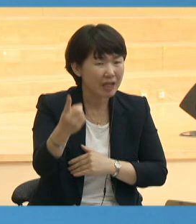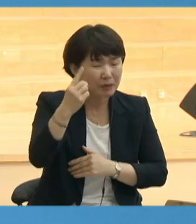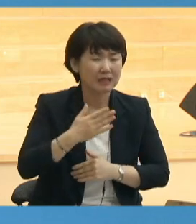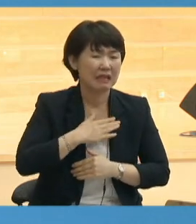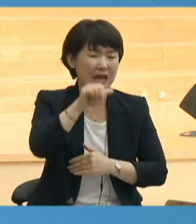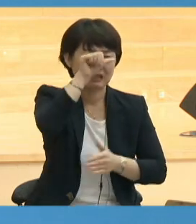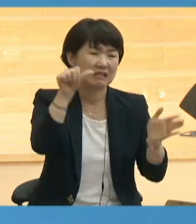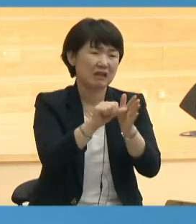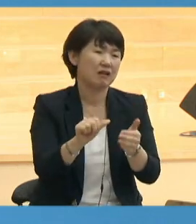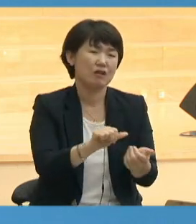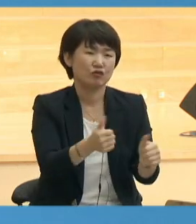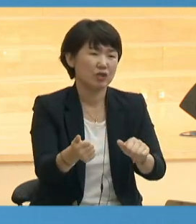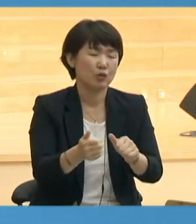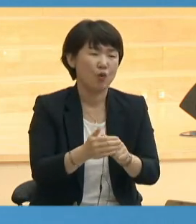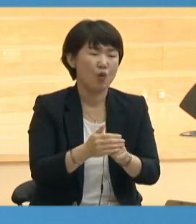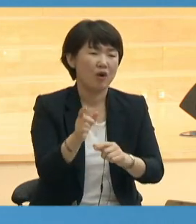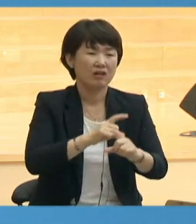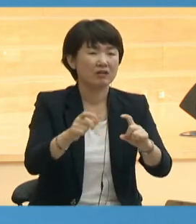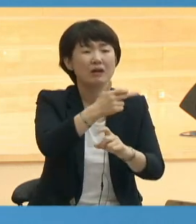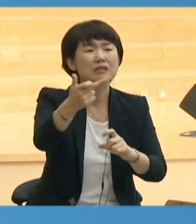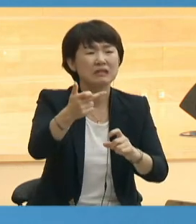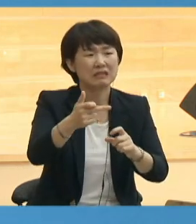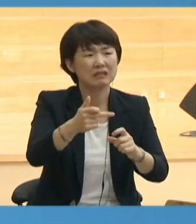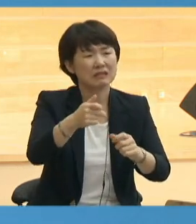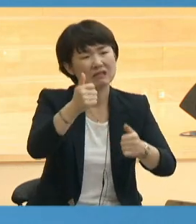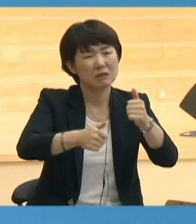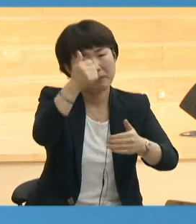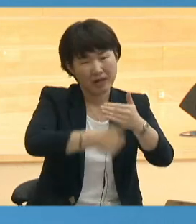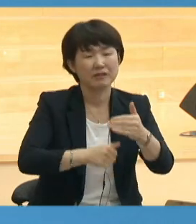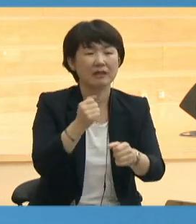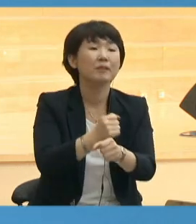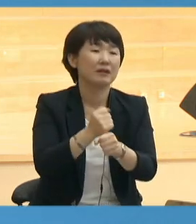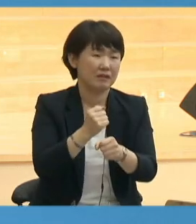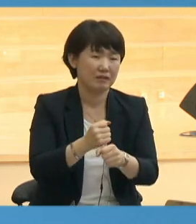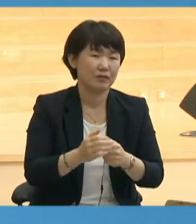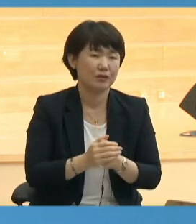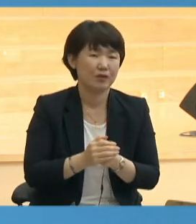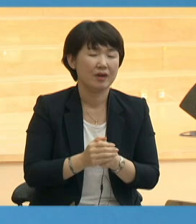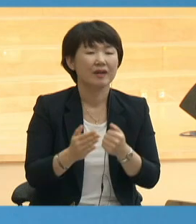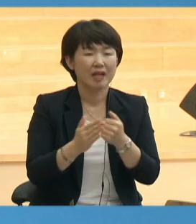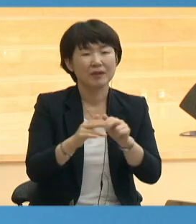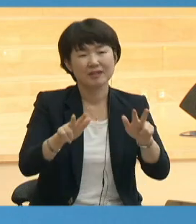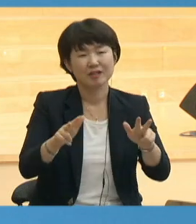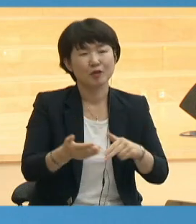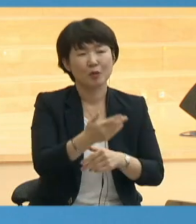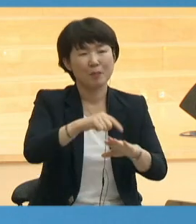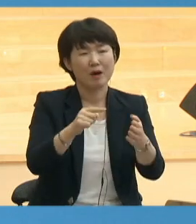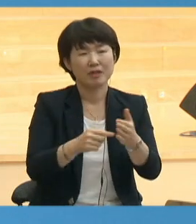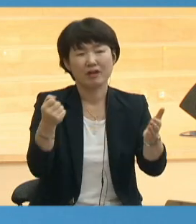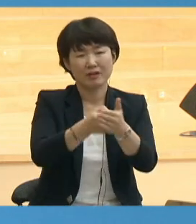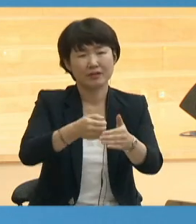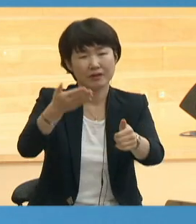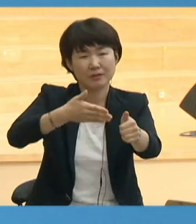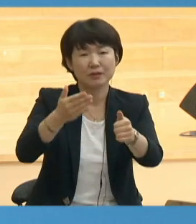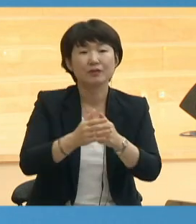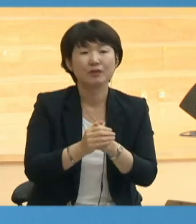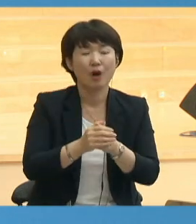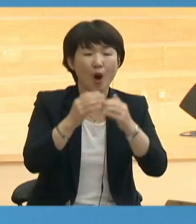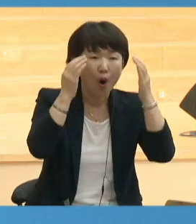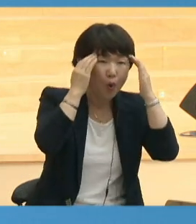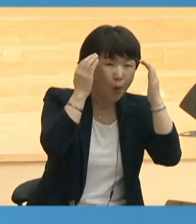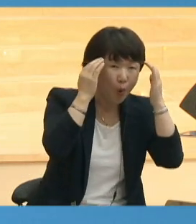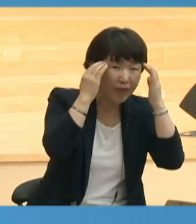내 인생을 더 큰 수렁 토이로 박 몰아놓고 그렇게 하는 거예요 여러분 이제 이제 마음을 정하셔야 됩니다 고난은